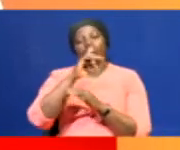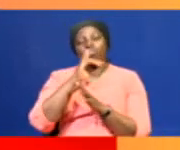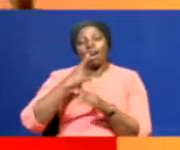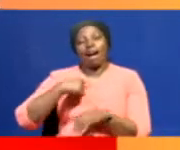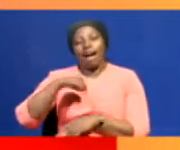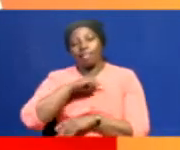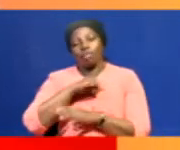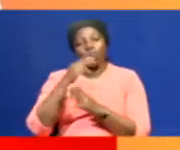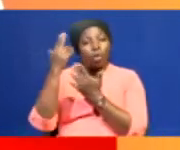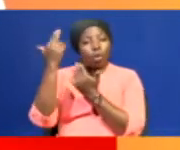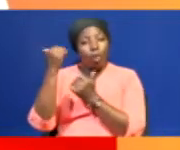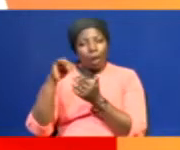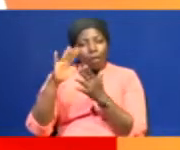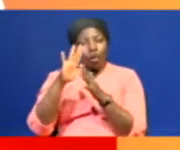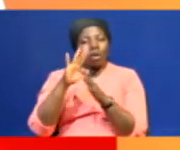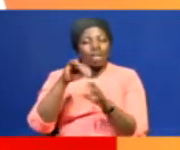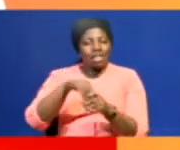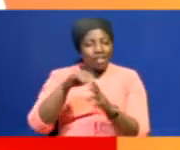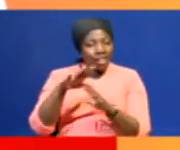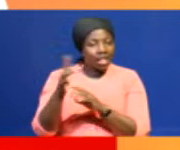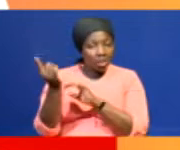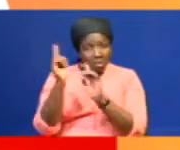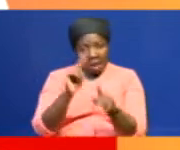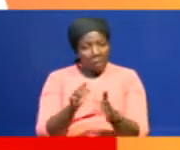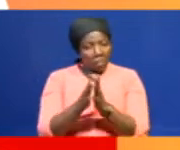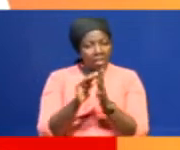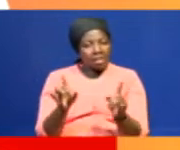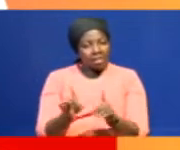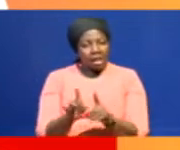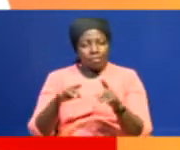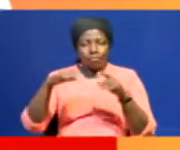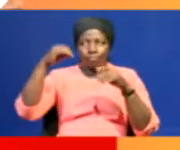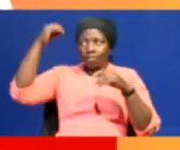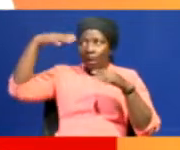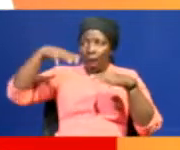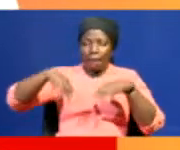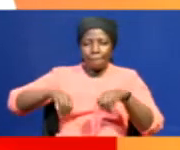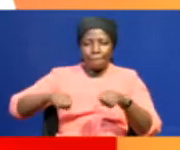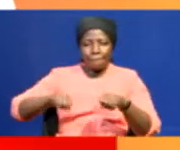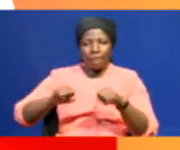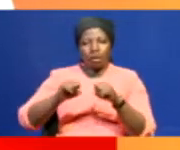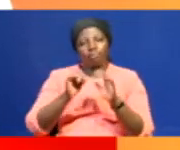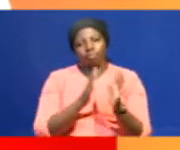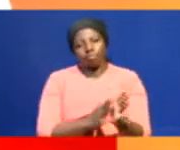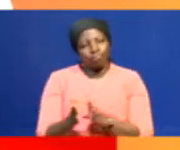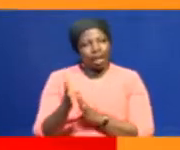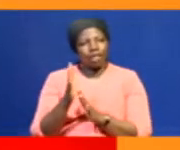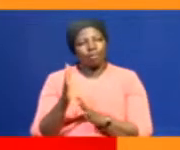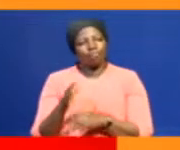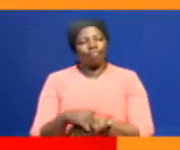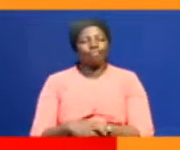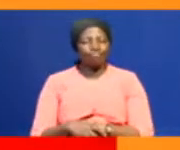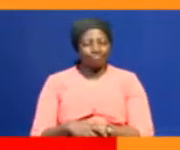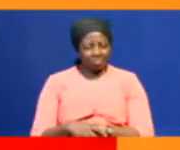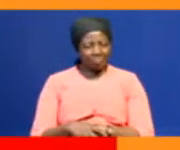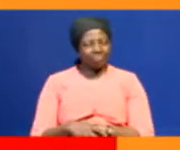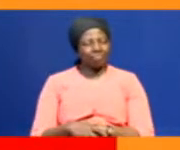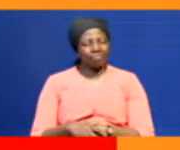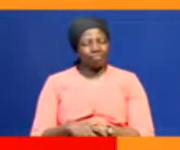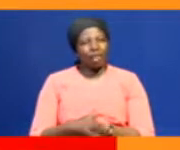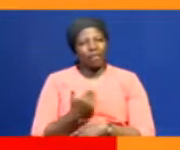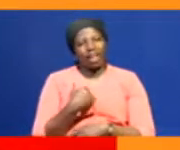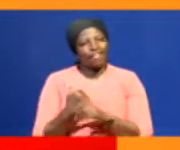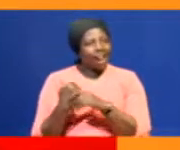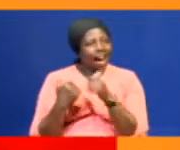partners, more investors watakuja na hiyo mpango wa pikipiki za stima ndio ziweze kufikia kila mtu. Mm-hmm. Mm-hmm. Sasa kwa mtazamo mwingine tu, kuna wale